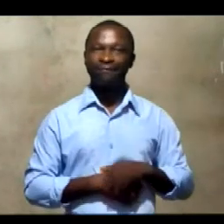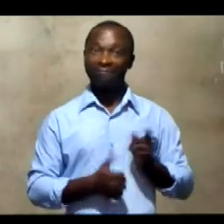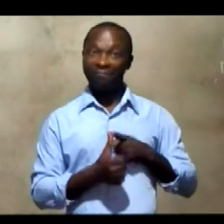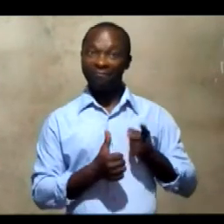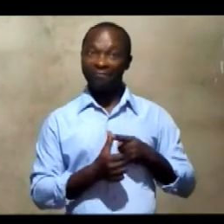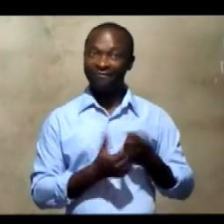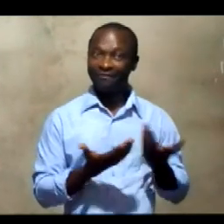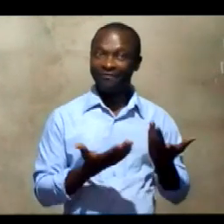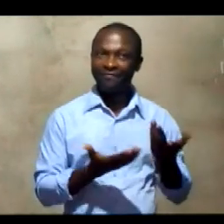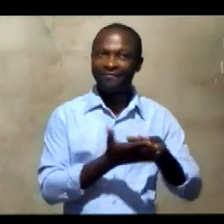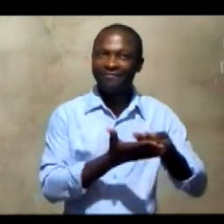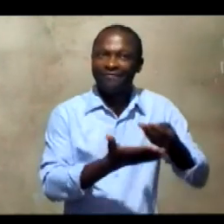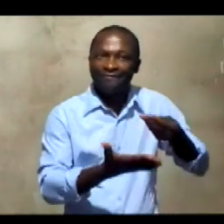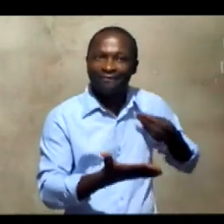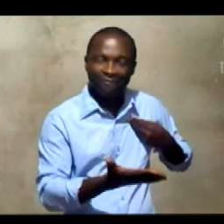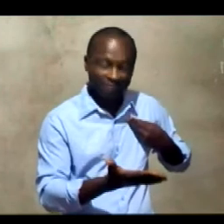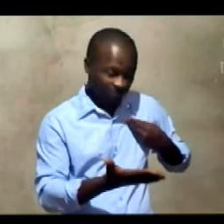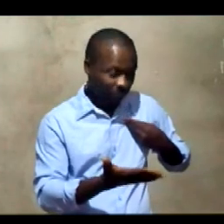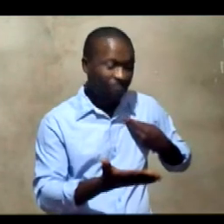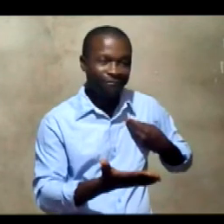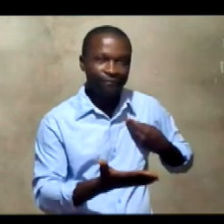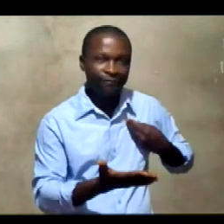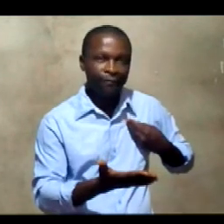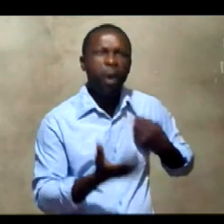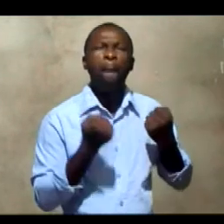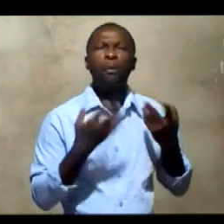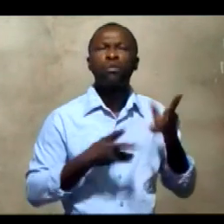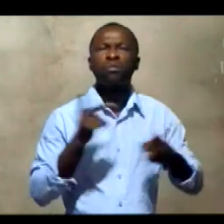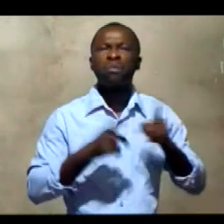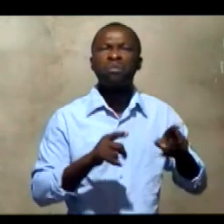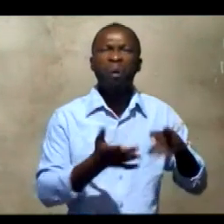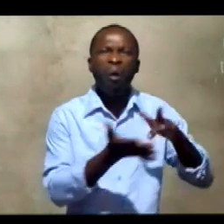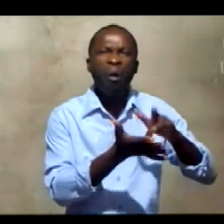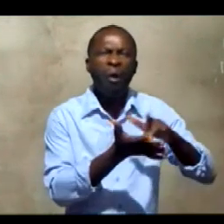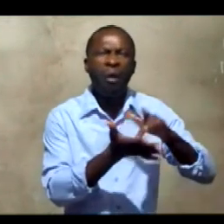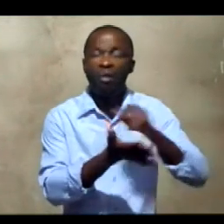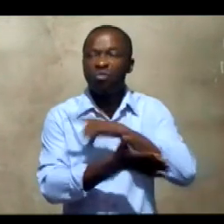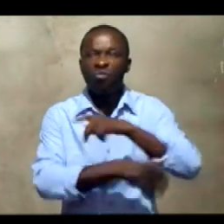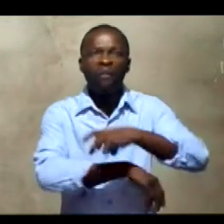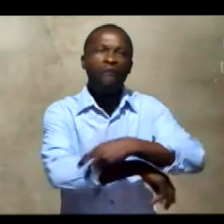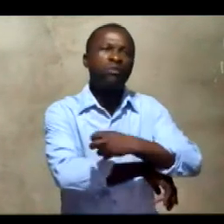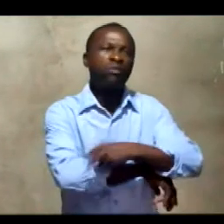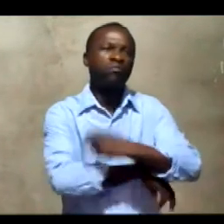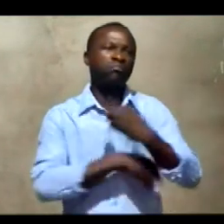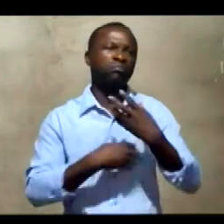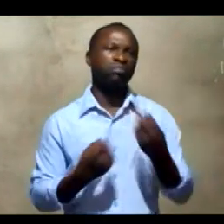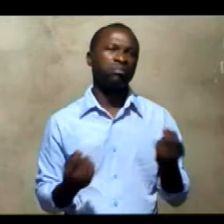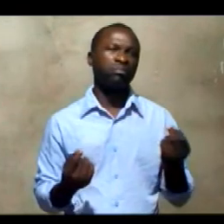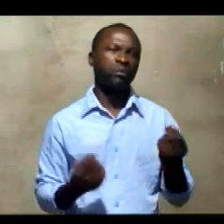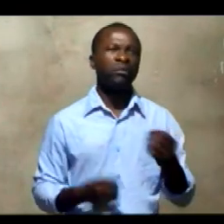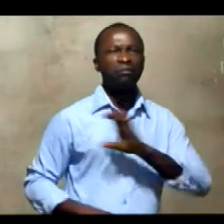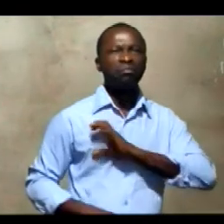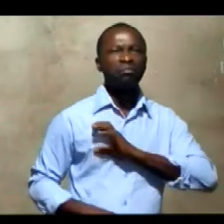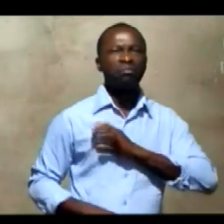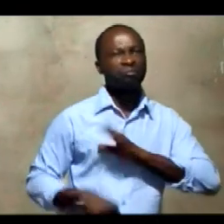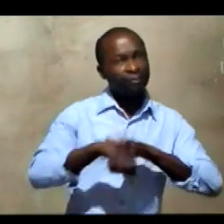300 personnes ont déjà été victimes de cette escroquerie. La police n'a pas manqué d'interpeller la population à la vigilance à 6 semaines